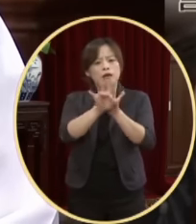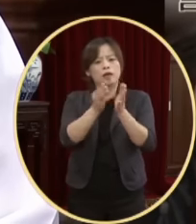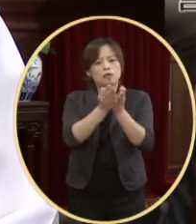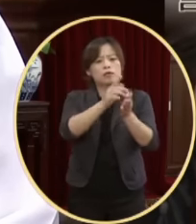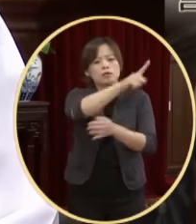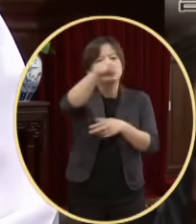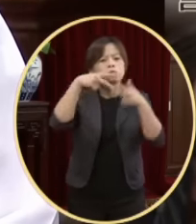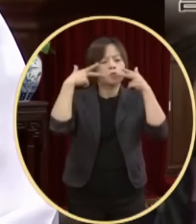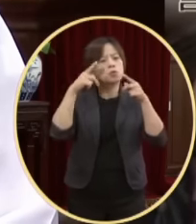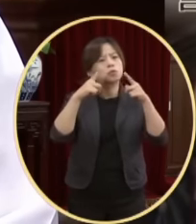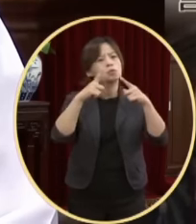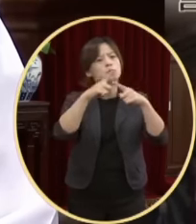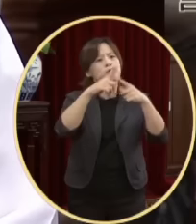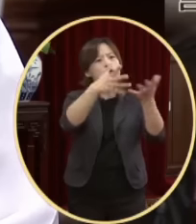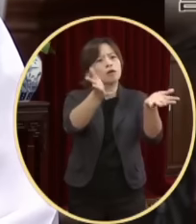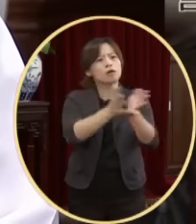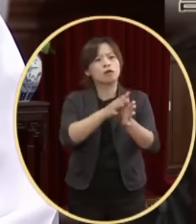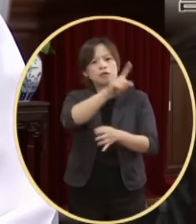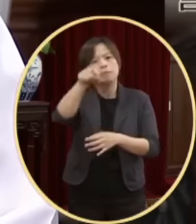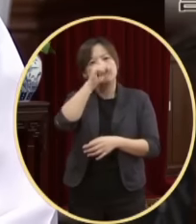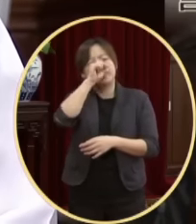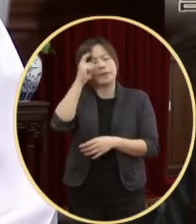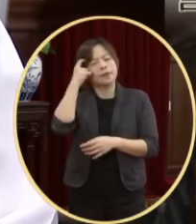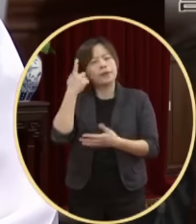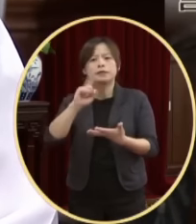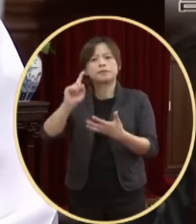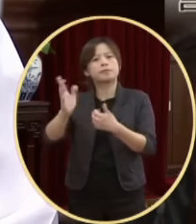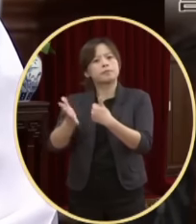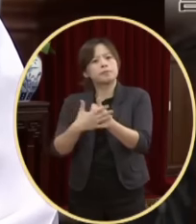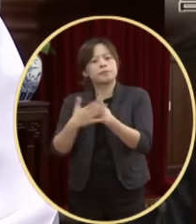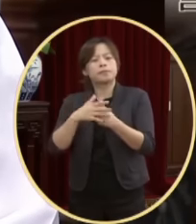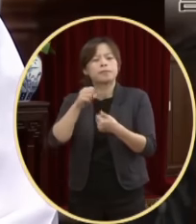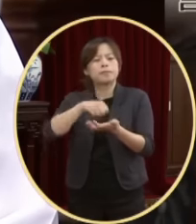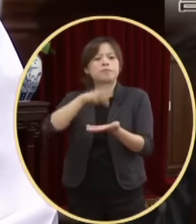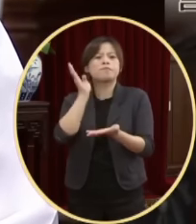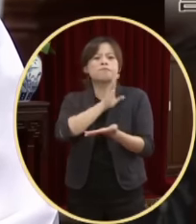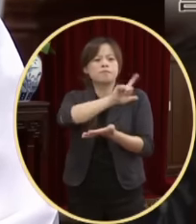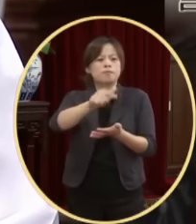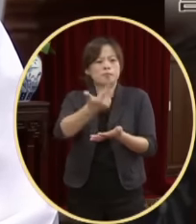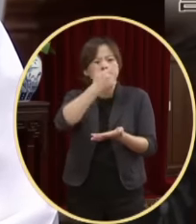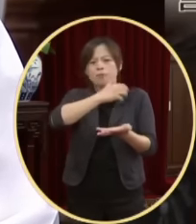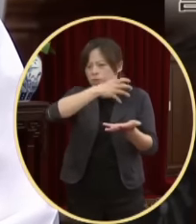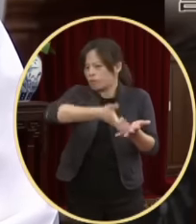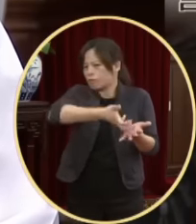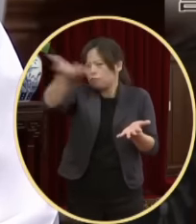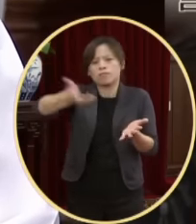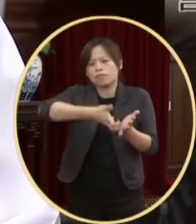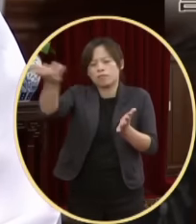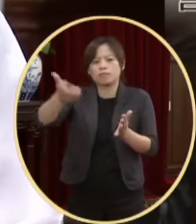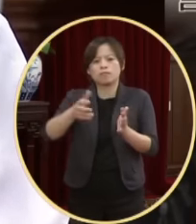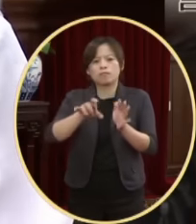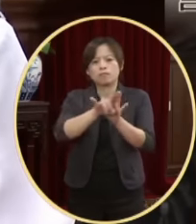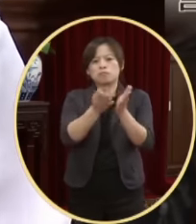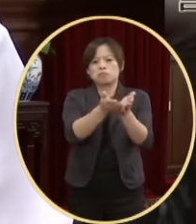人，好好的想一想要怎么样把核废料尽快的迁出兰屿